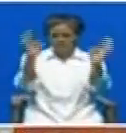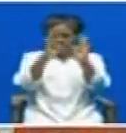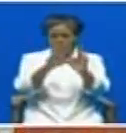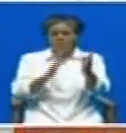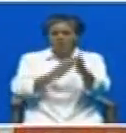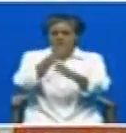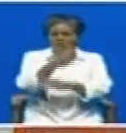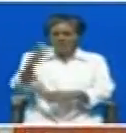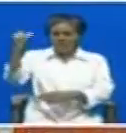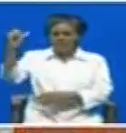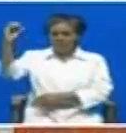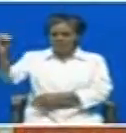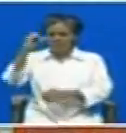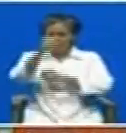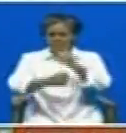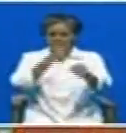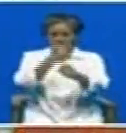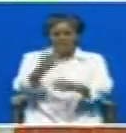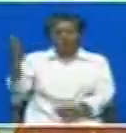Zaidi ya miaka 50